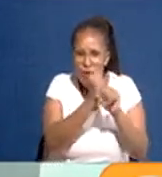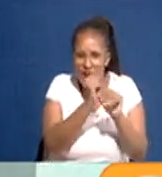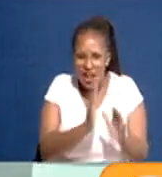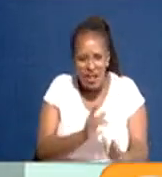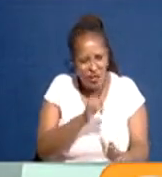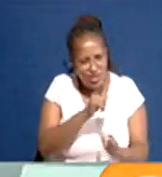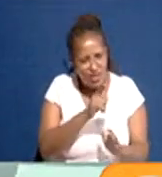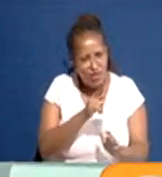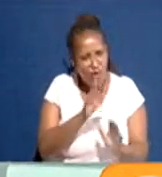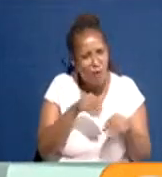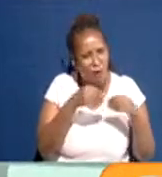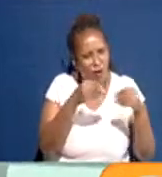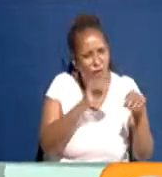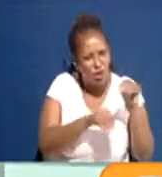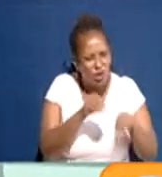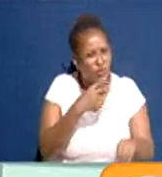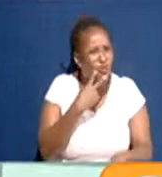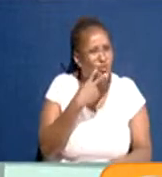mfanyikazi umetoa 200.